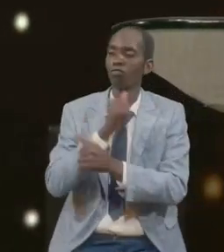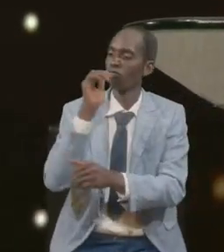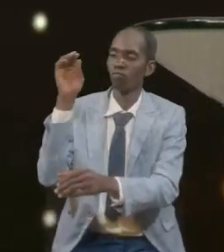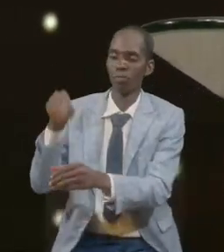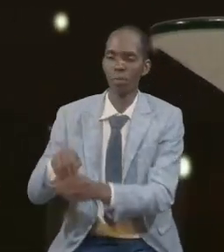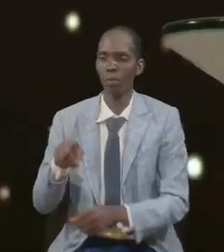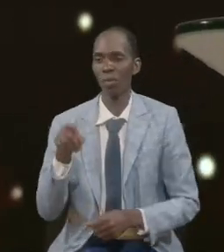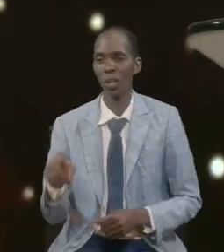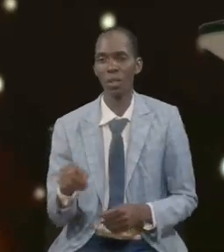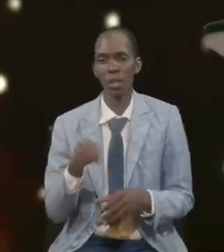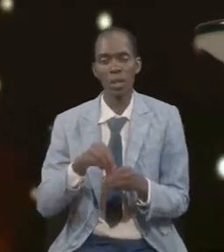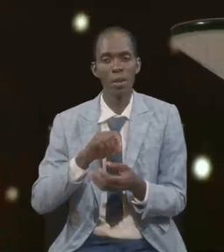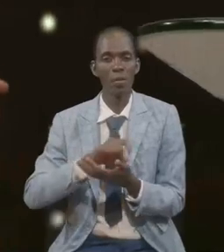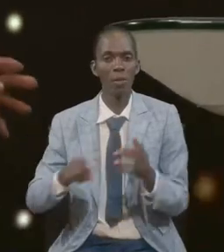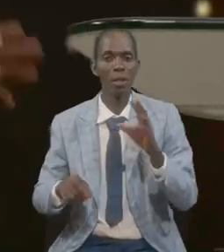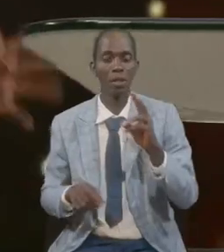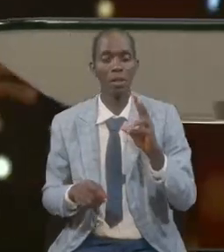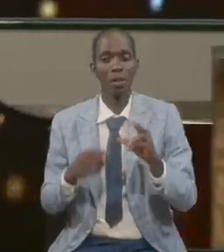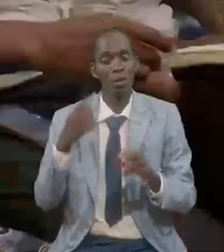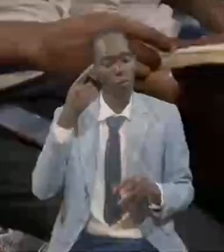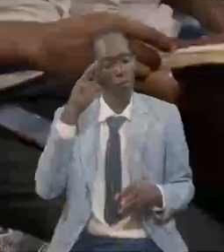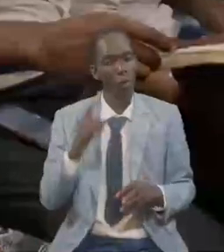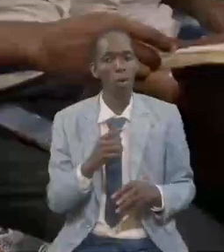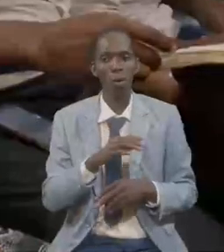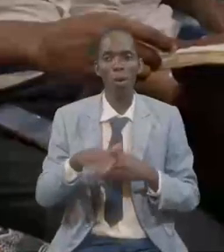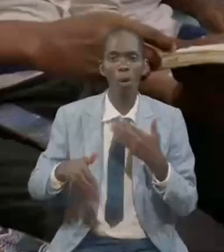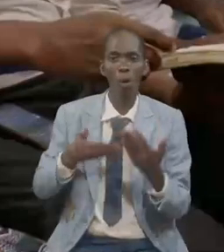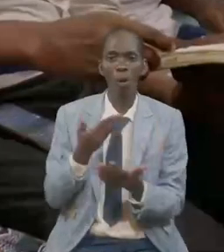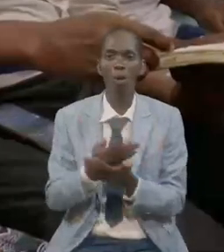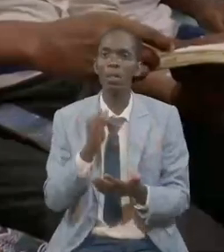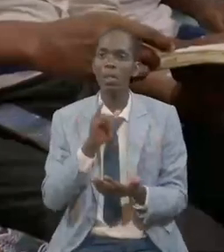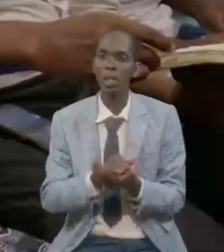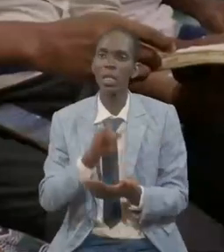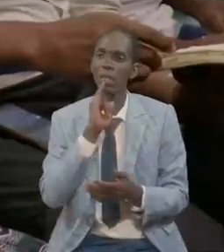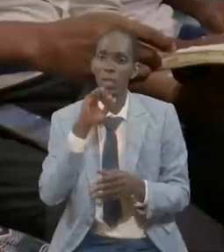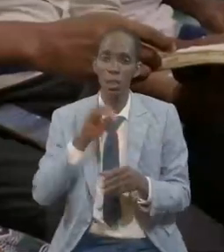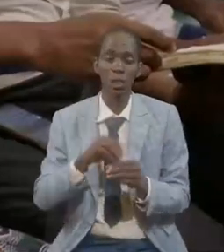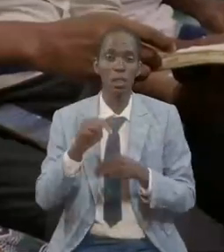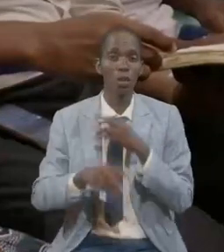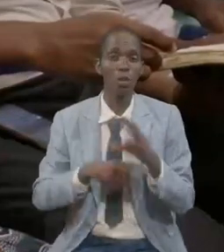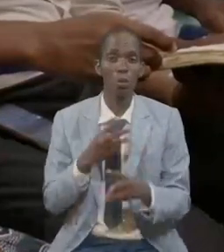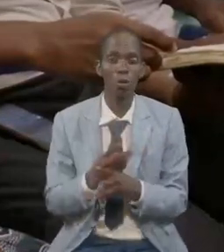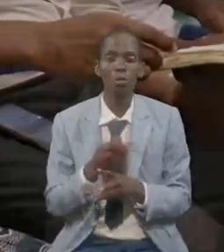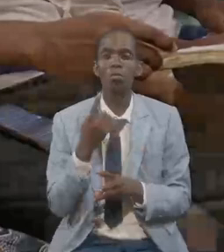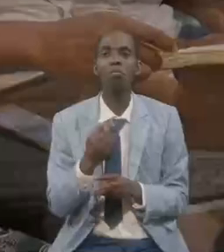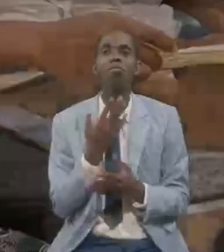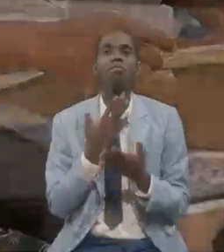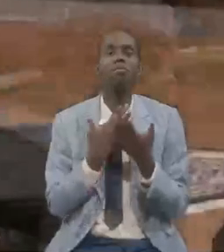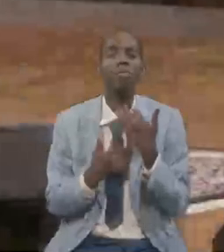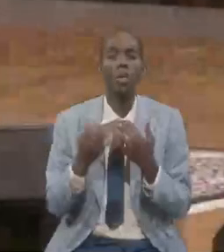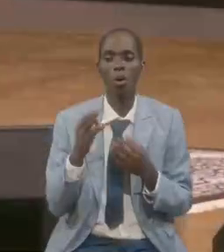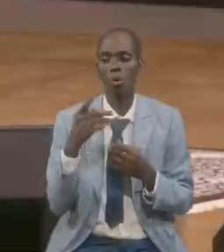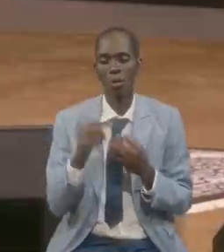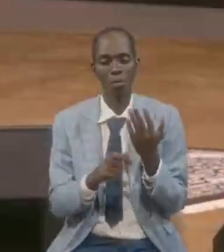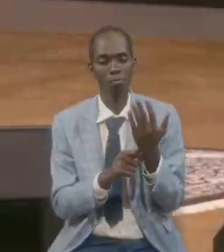16. Car tout ce qui est dans le monde, la convoitise de la chair,